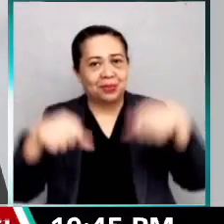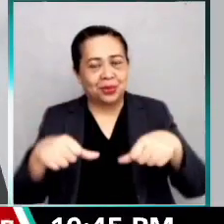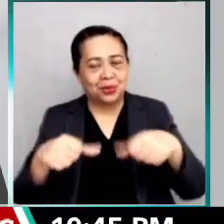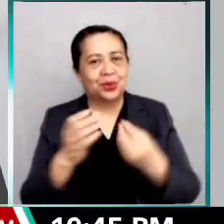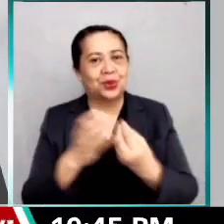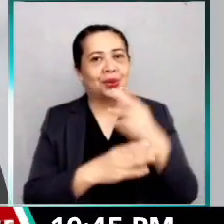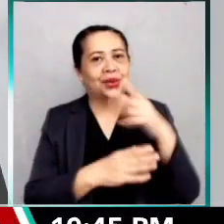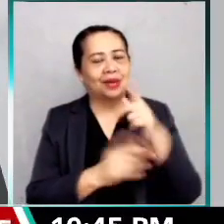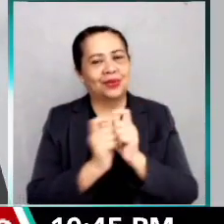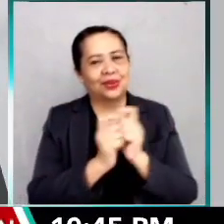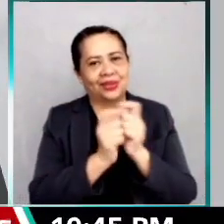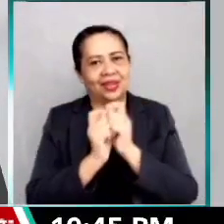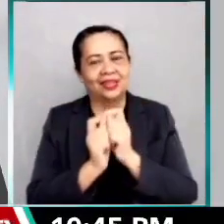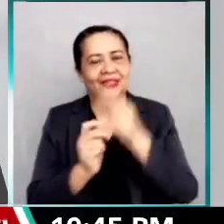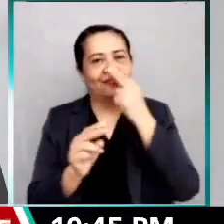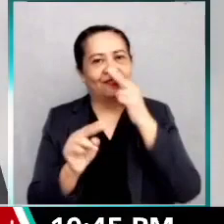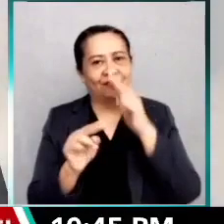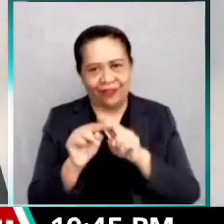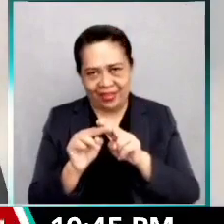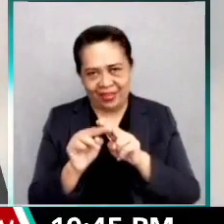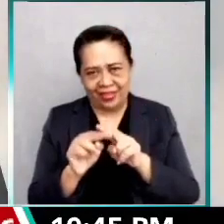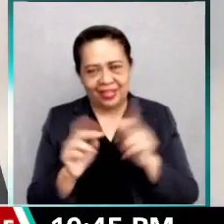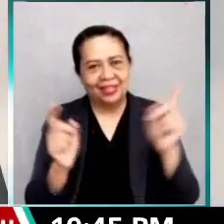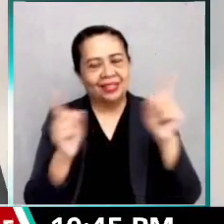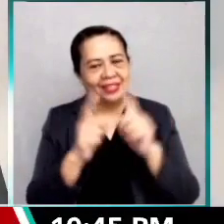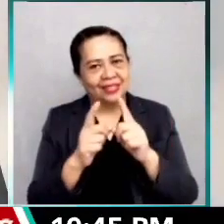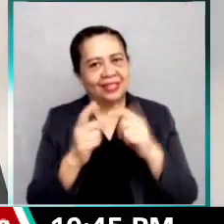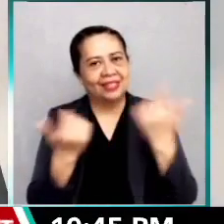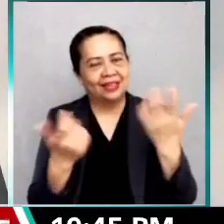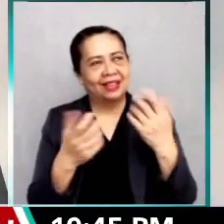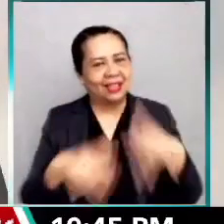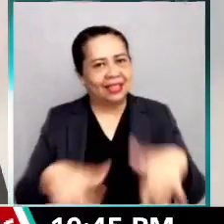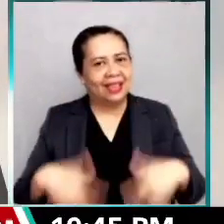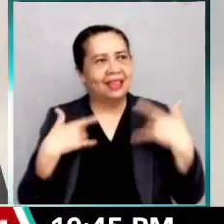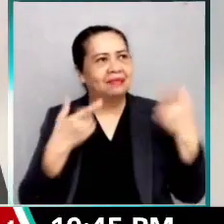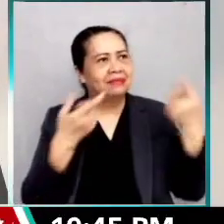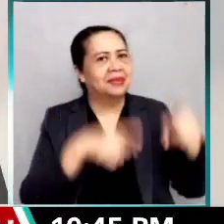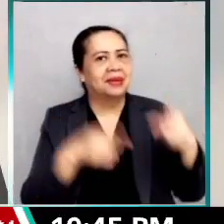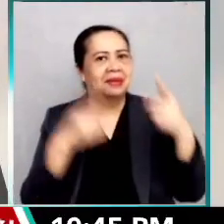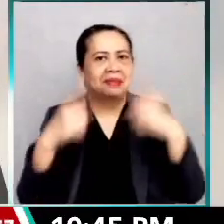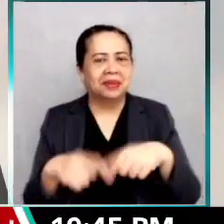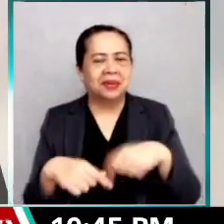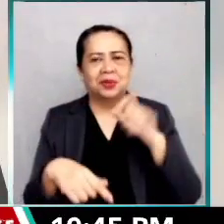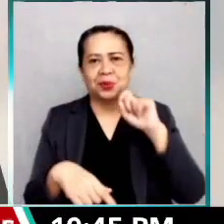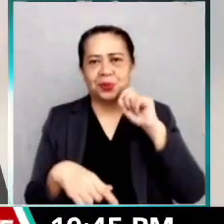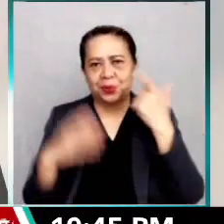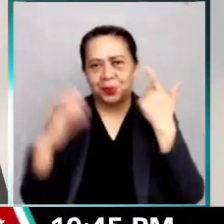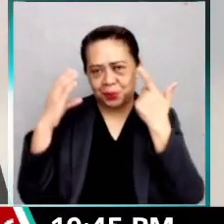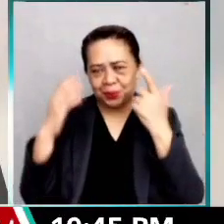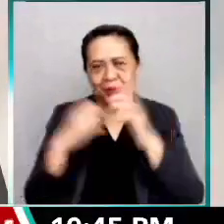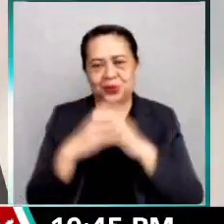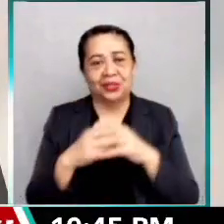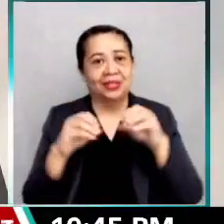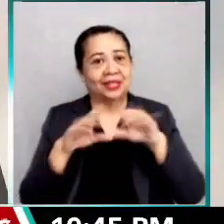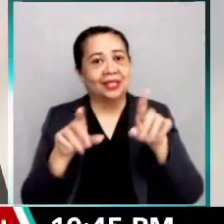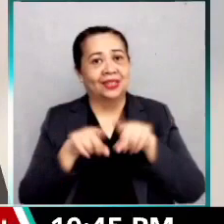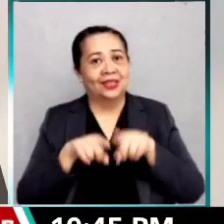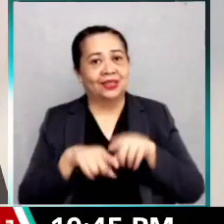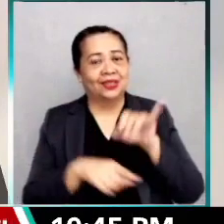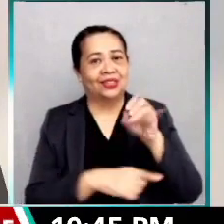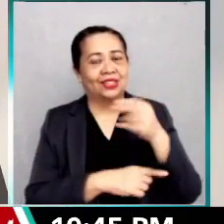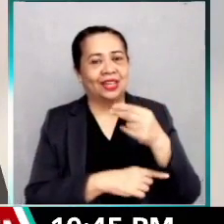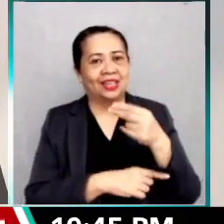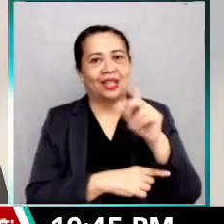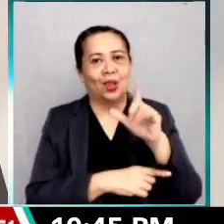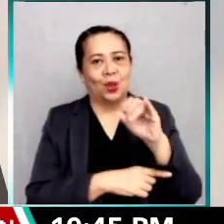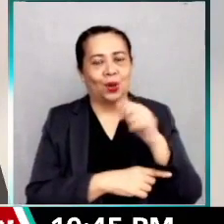together was fun. Seeing where life has taken all of us is pretty cool." Trending din si John Lloyd sa Twitter dahil pinusuan